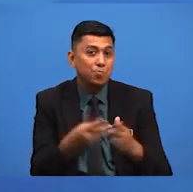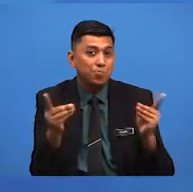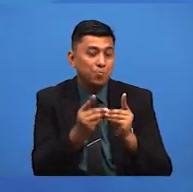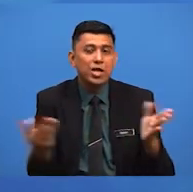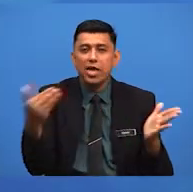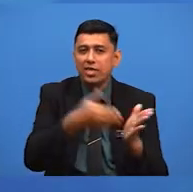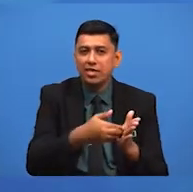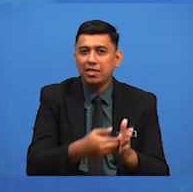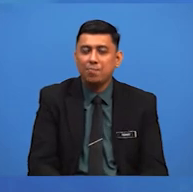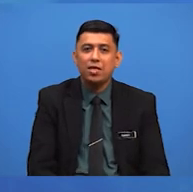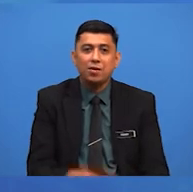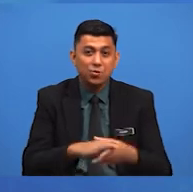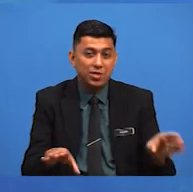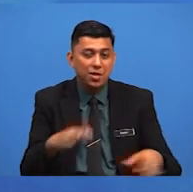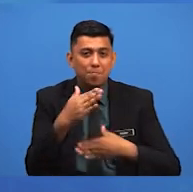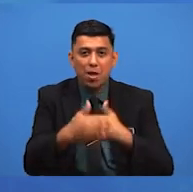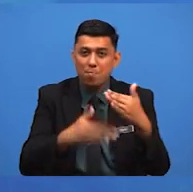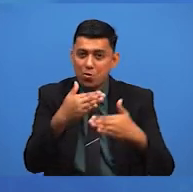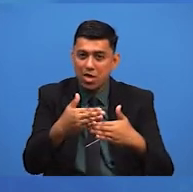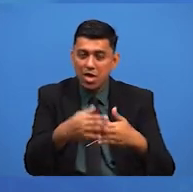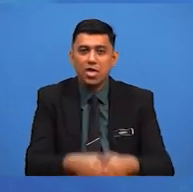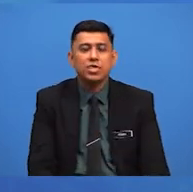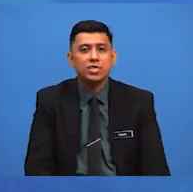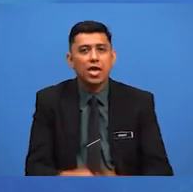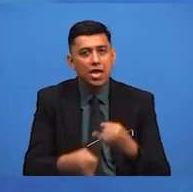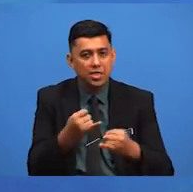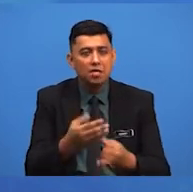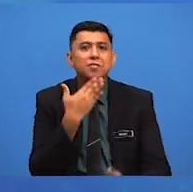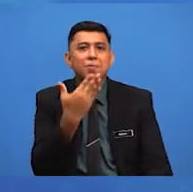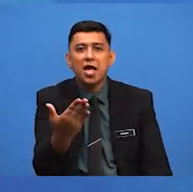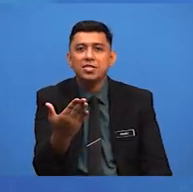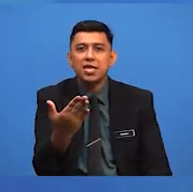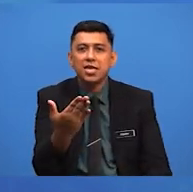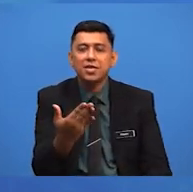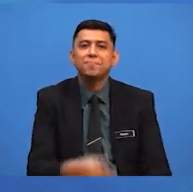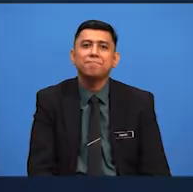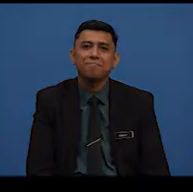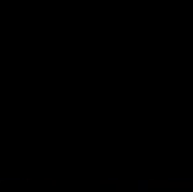Sehingga kita berjumpa lagi. Selamat maju jaya. Sekian, terima kasih.